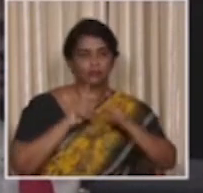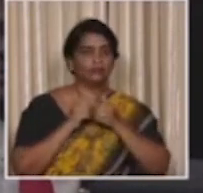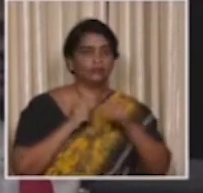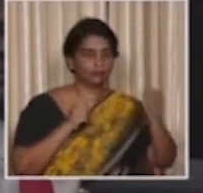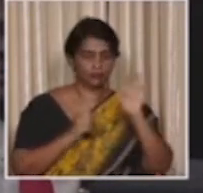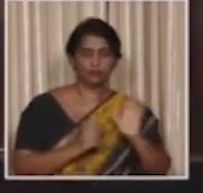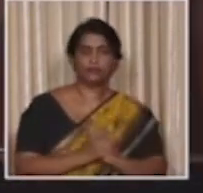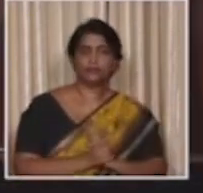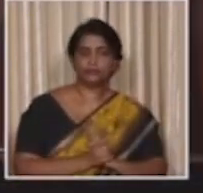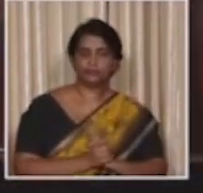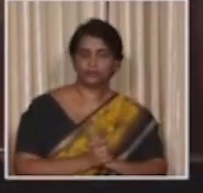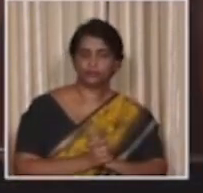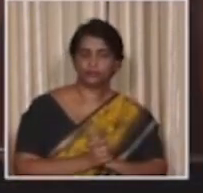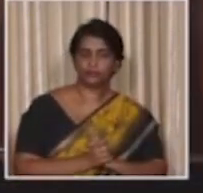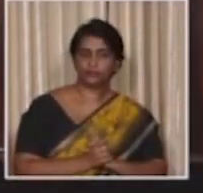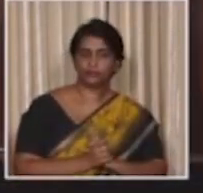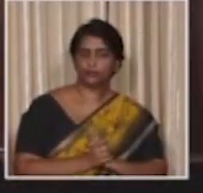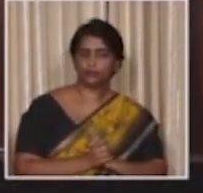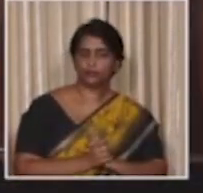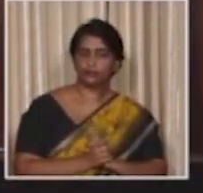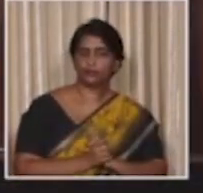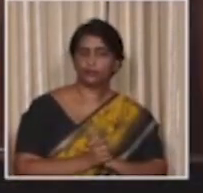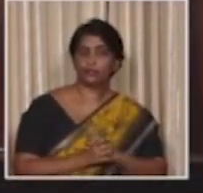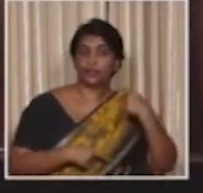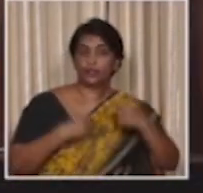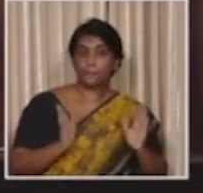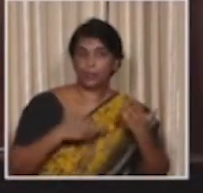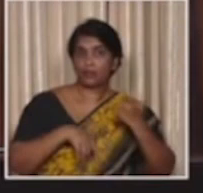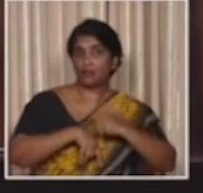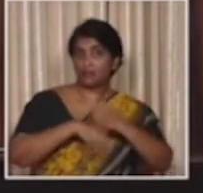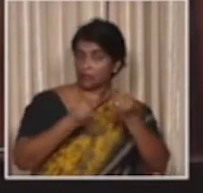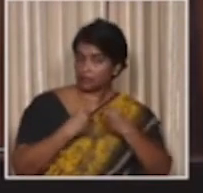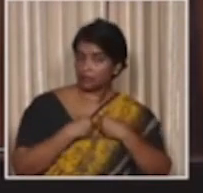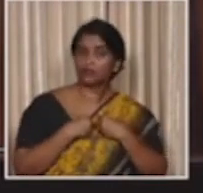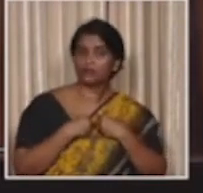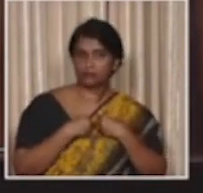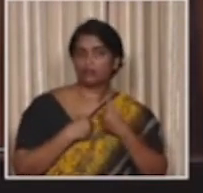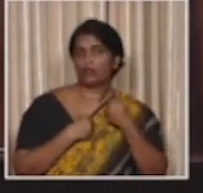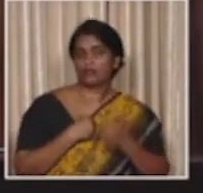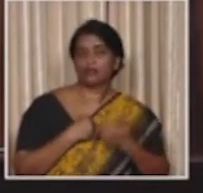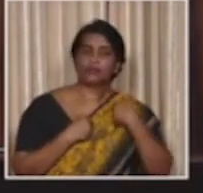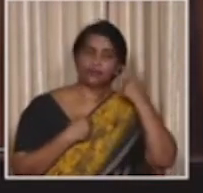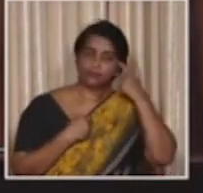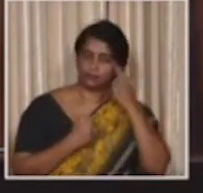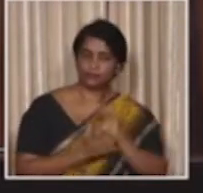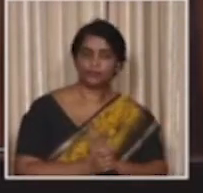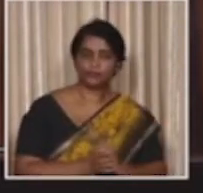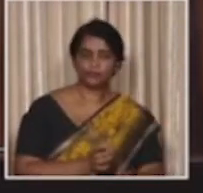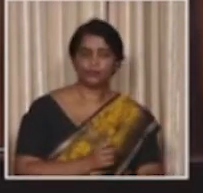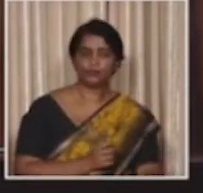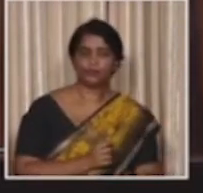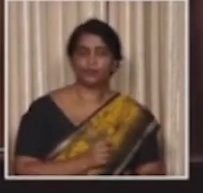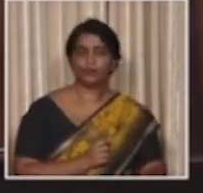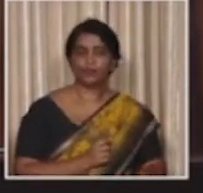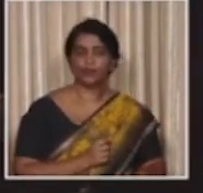පටන් ගත්තේ. එහෙනම් අපිට විවාදය ආරම්භ කිරීමට අවස්ථාව දුන්නොත් ගරු කතානායකතුමනි, ඒක වැදගත් වෙයි කියලා අපි විශ්වාස කරනවා.